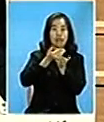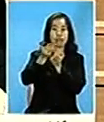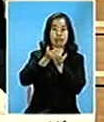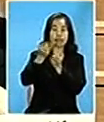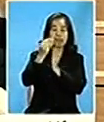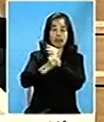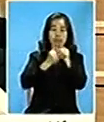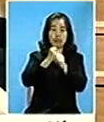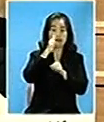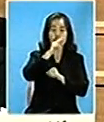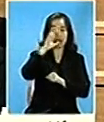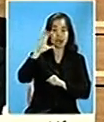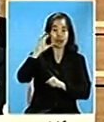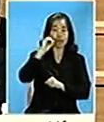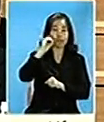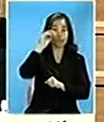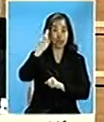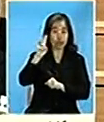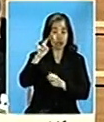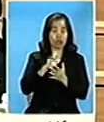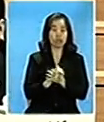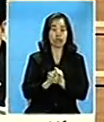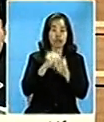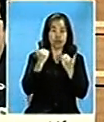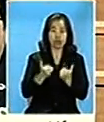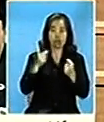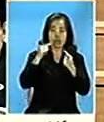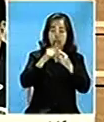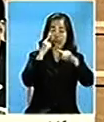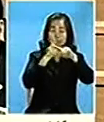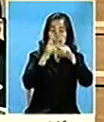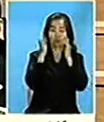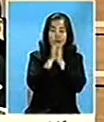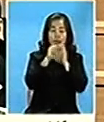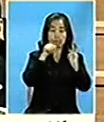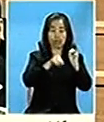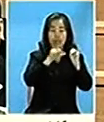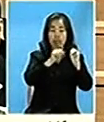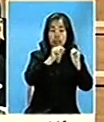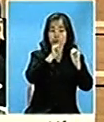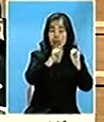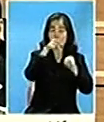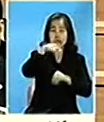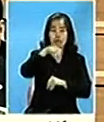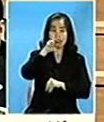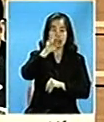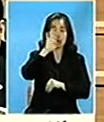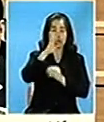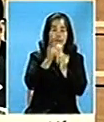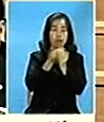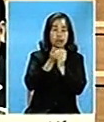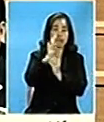ปี2502มาตรา9ทวิประกอบกับมาตรา21ของพรบหนี้สาธารณะน